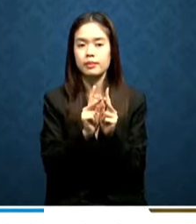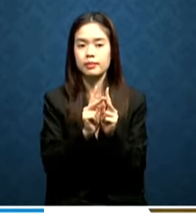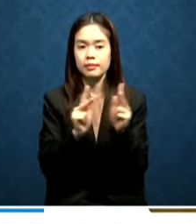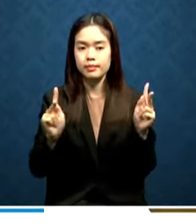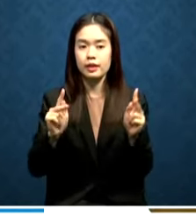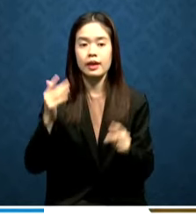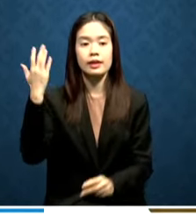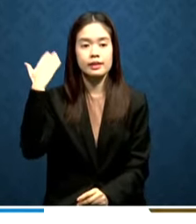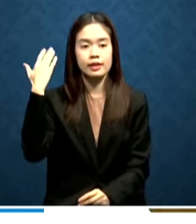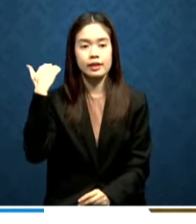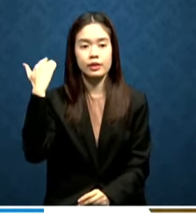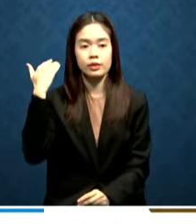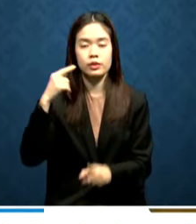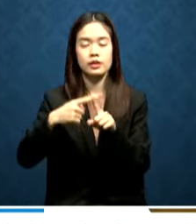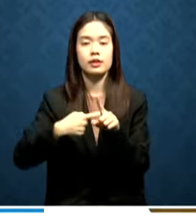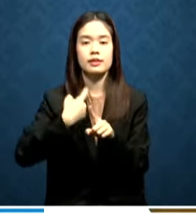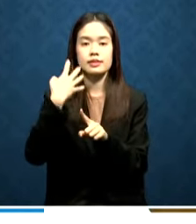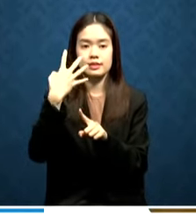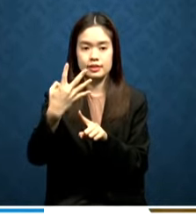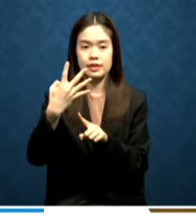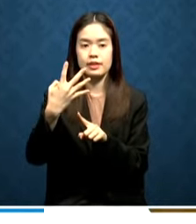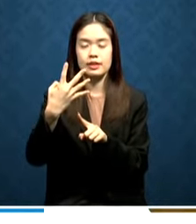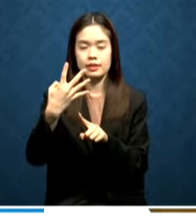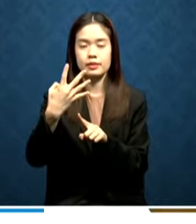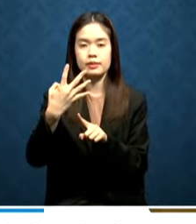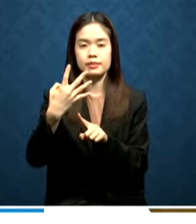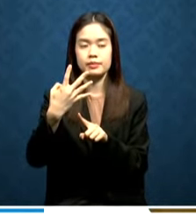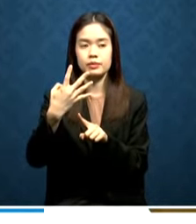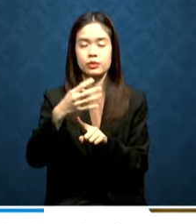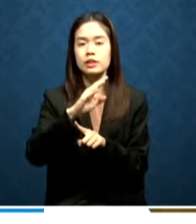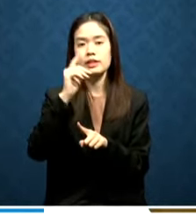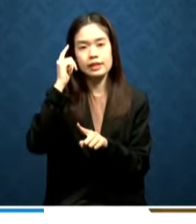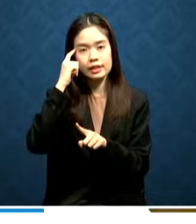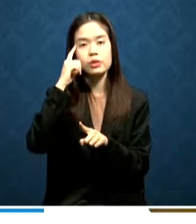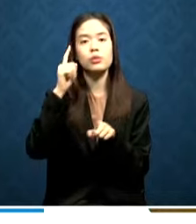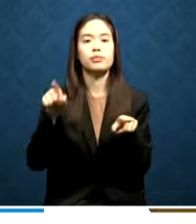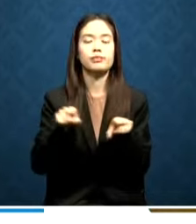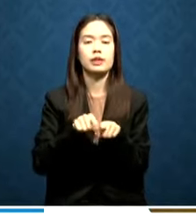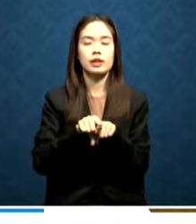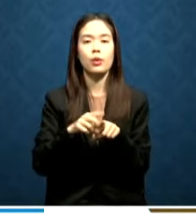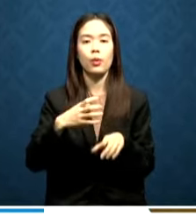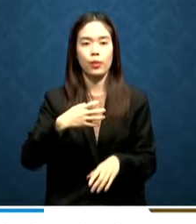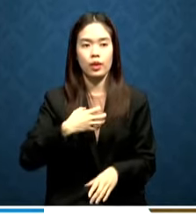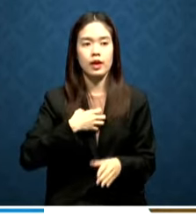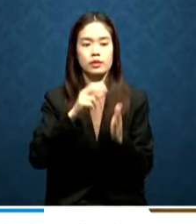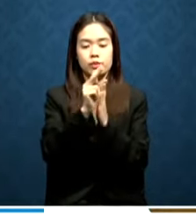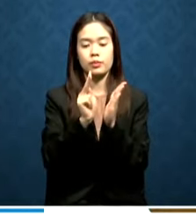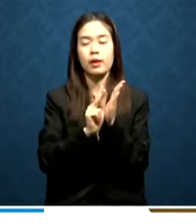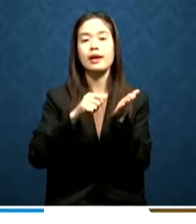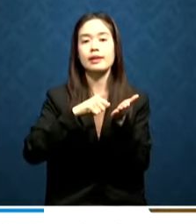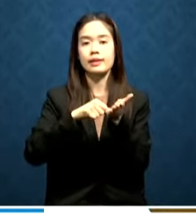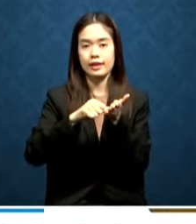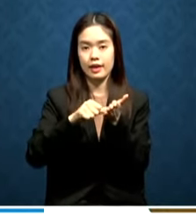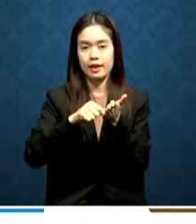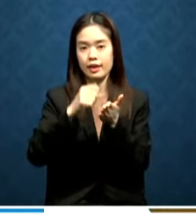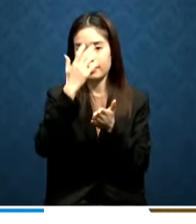ราวนั้นนะครับประมาณเดือนเมษาเนี่ยมีความเห็นว่าเห็นสมควรที่จะแก้กฎหมายประชามตินะครับเพราะว่ามี